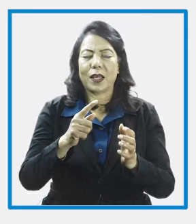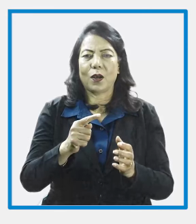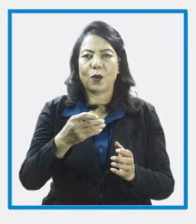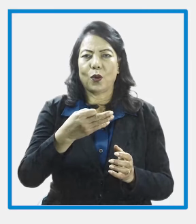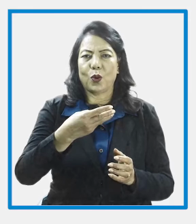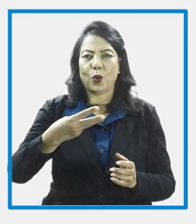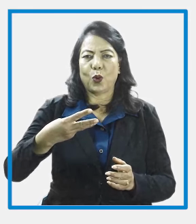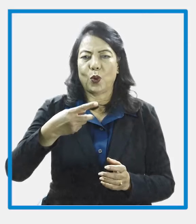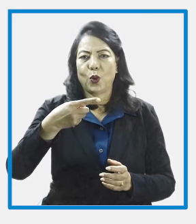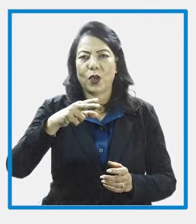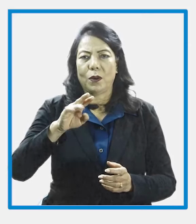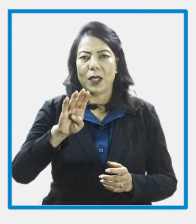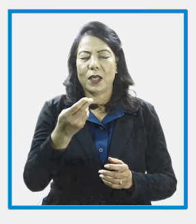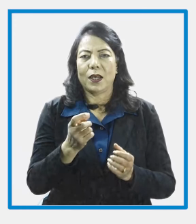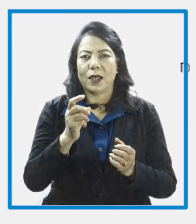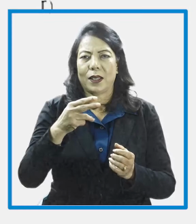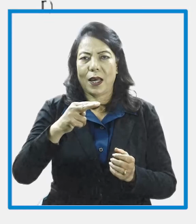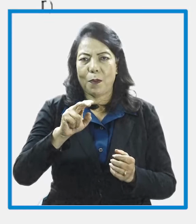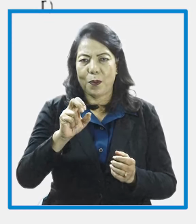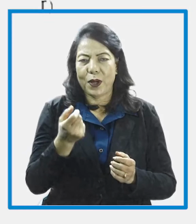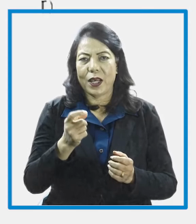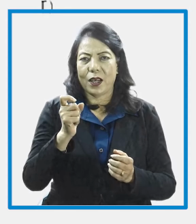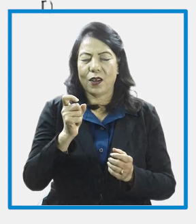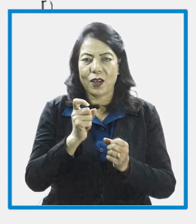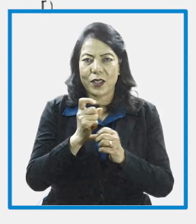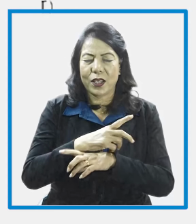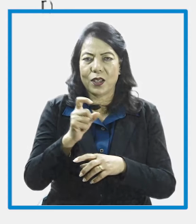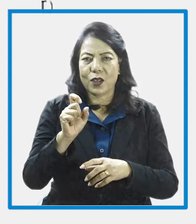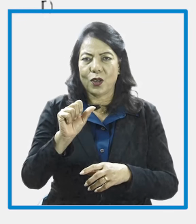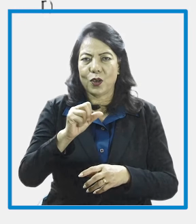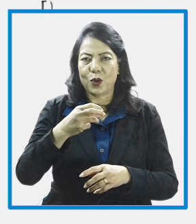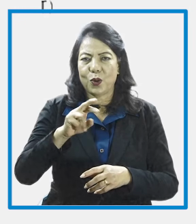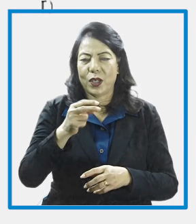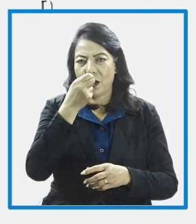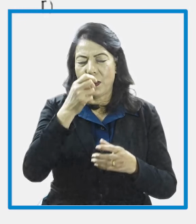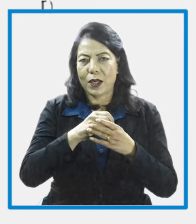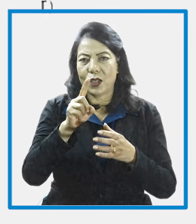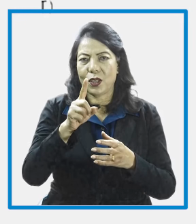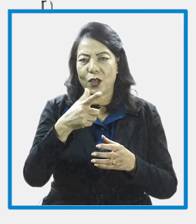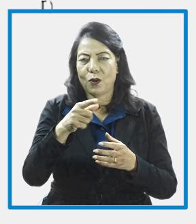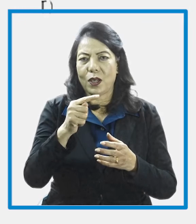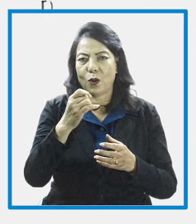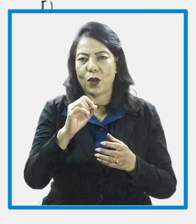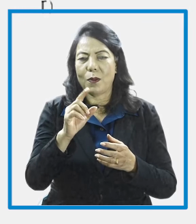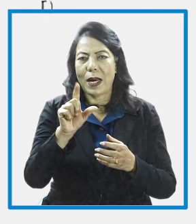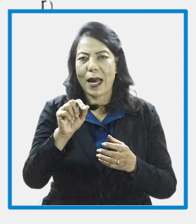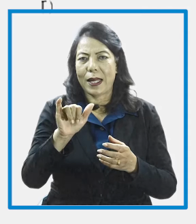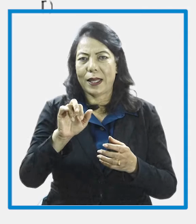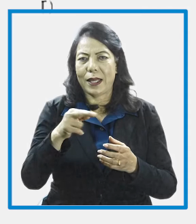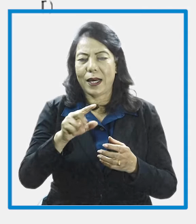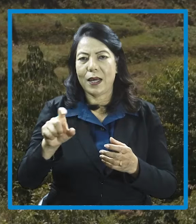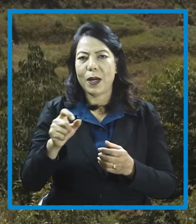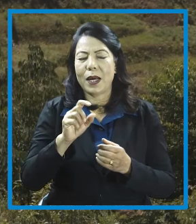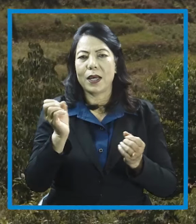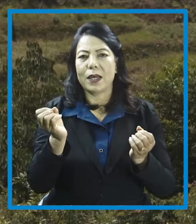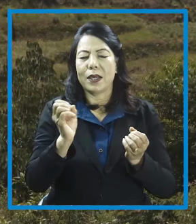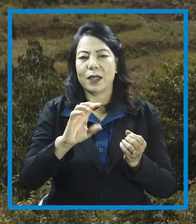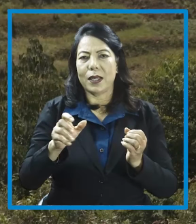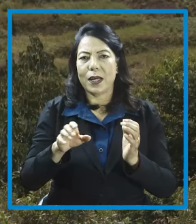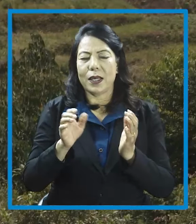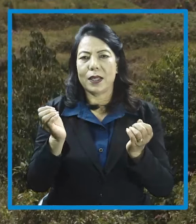धादिङ जिल्लाका धुनीबेसी नगरपालिका थाक्रे गल्छी र गजुरी गाउँपालिकाका 17 वटा ओडामा आड्रा नेपालले